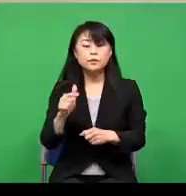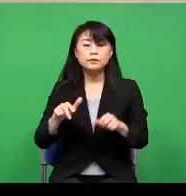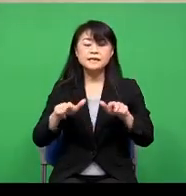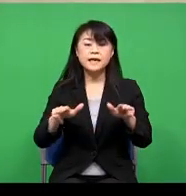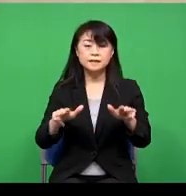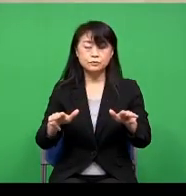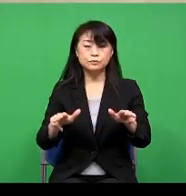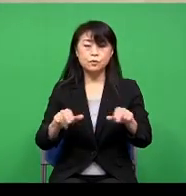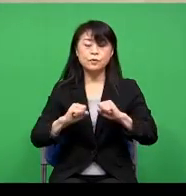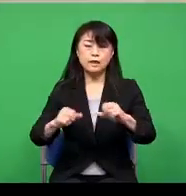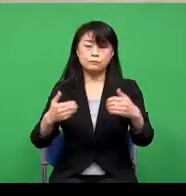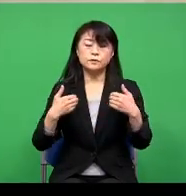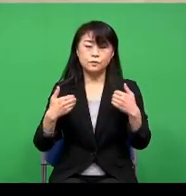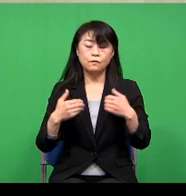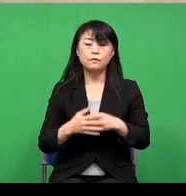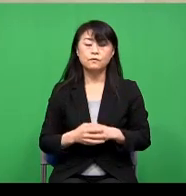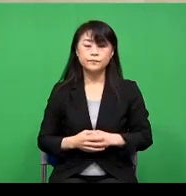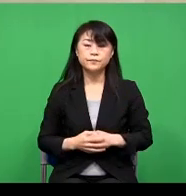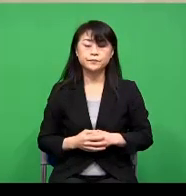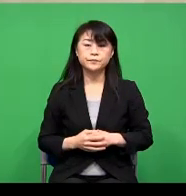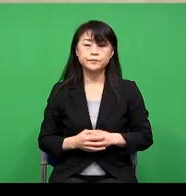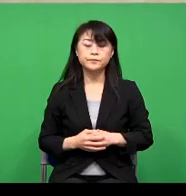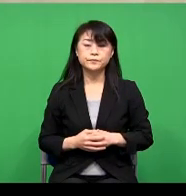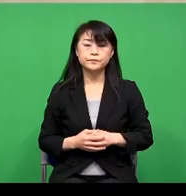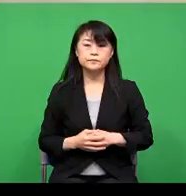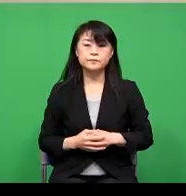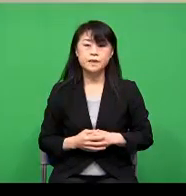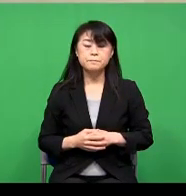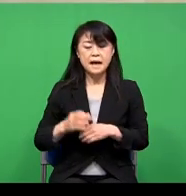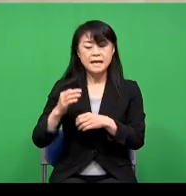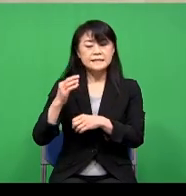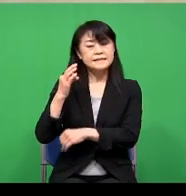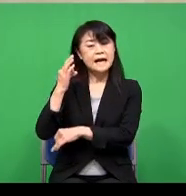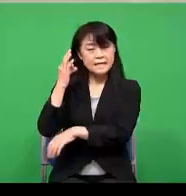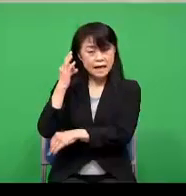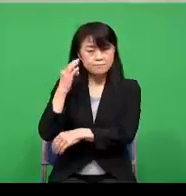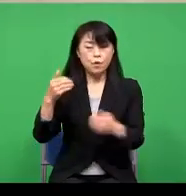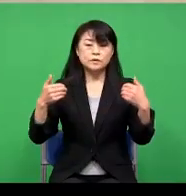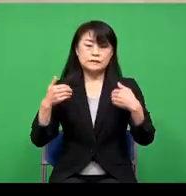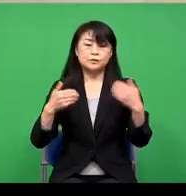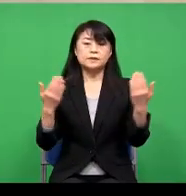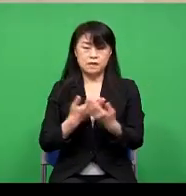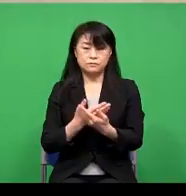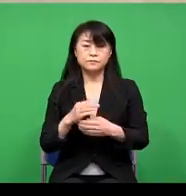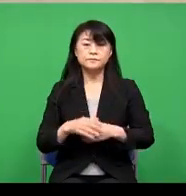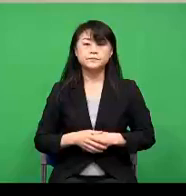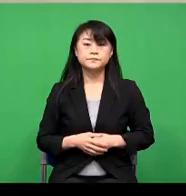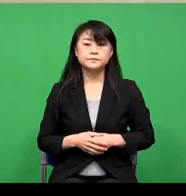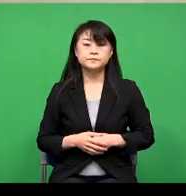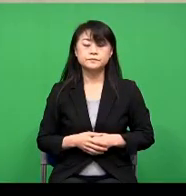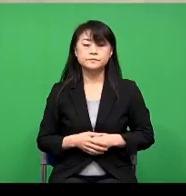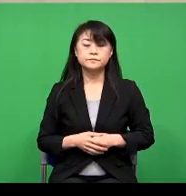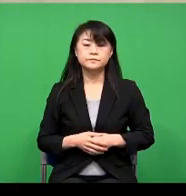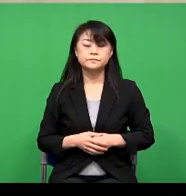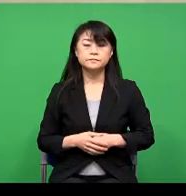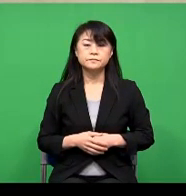地方創生交付金は一時予算で1兆円だったんですけれども、富山県はじめ、まあ、地議会全体でお